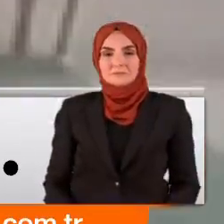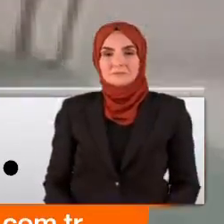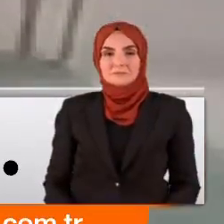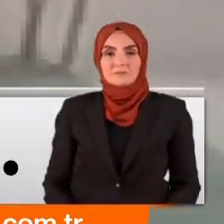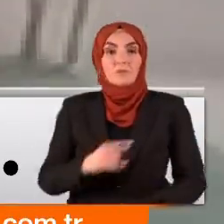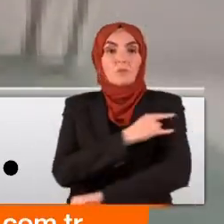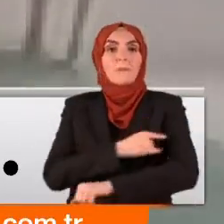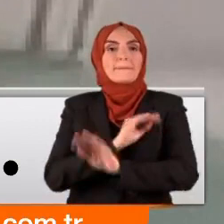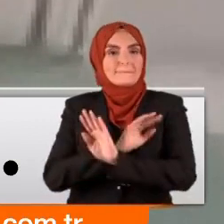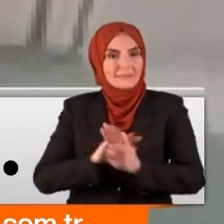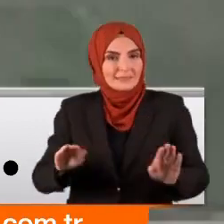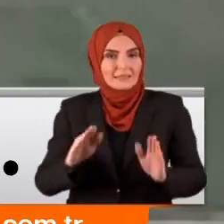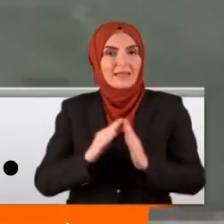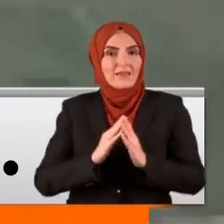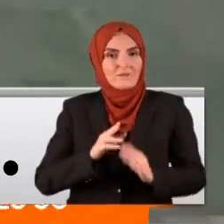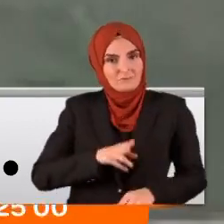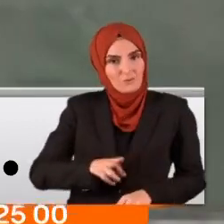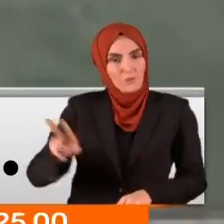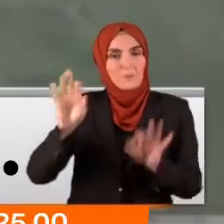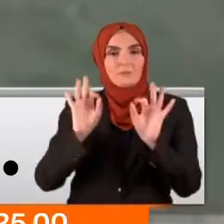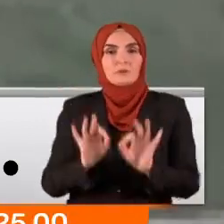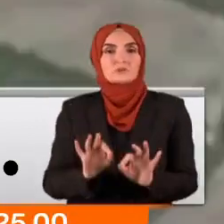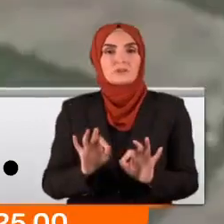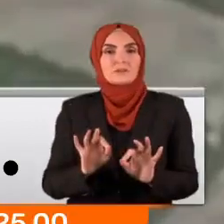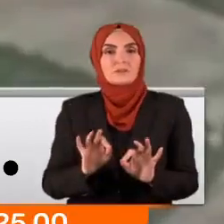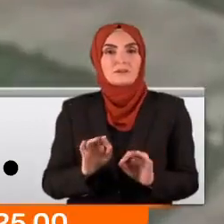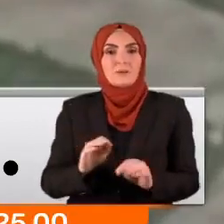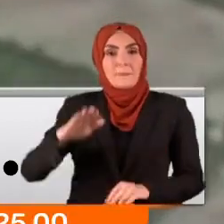Nöbeti bitti, evine doğru yola koyuldu. Ama park halindeki